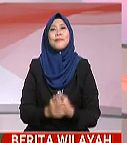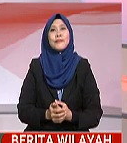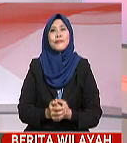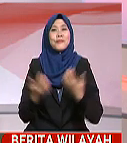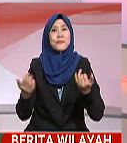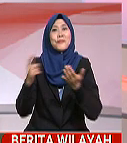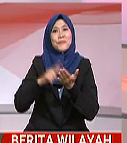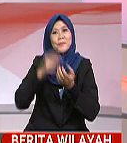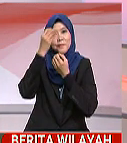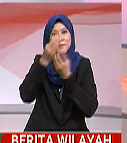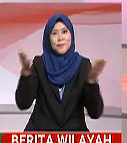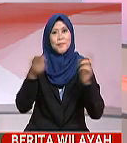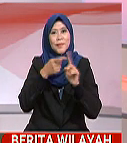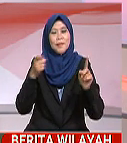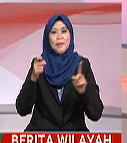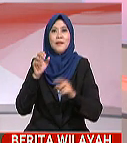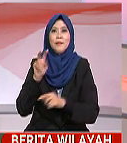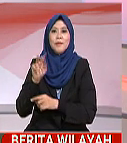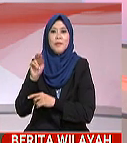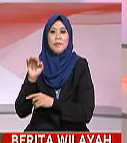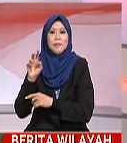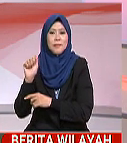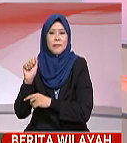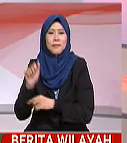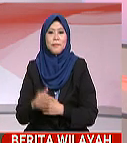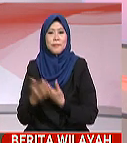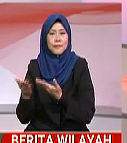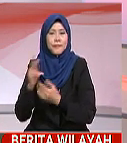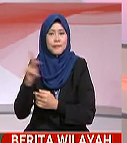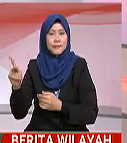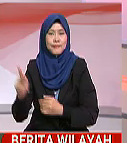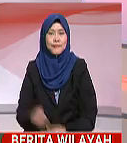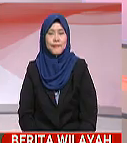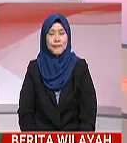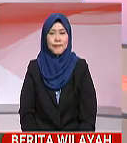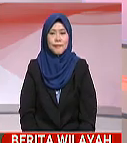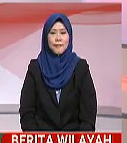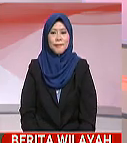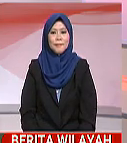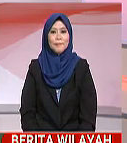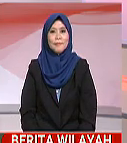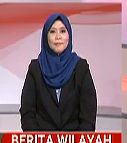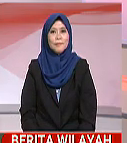perkembangannya, terus saja kita bersama dengan Inisia Daulus langsung dari Kota Kinabalu. Inisia.